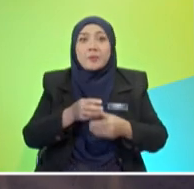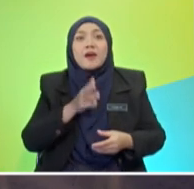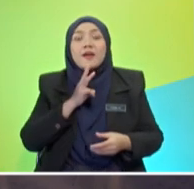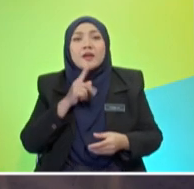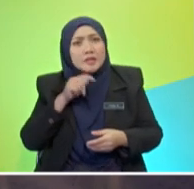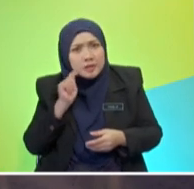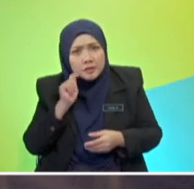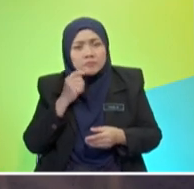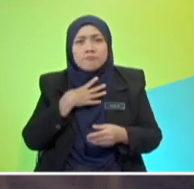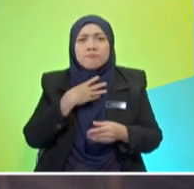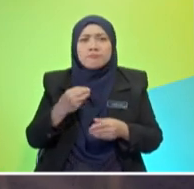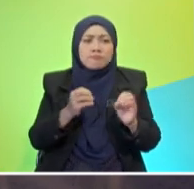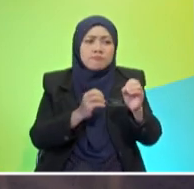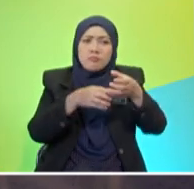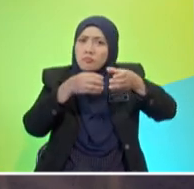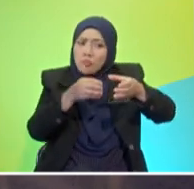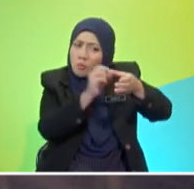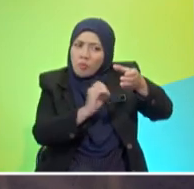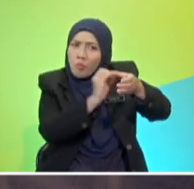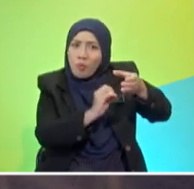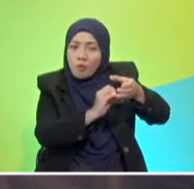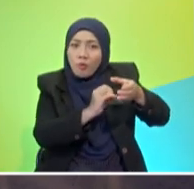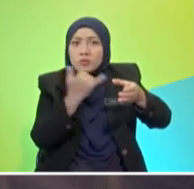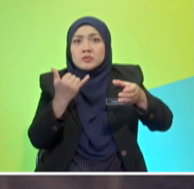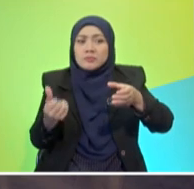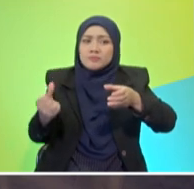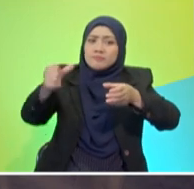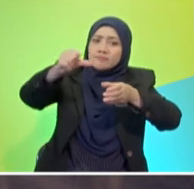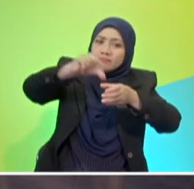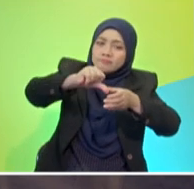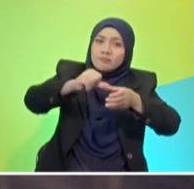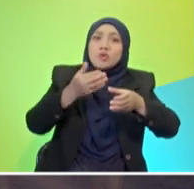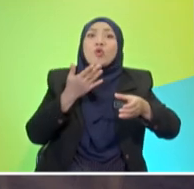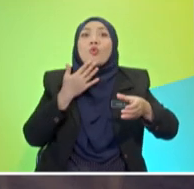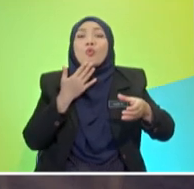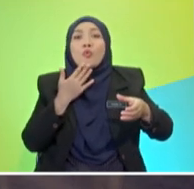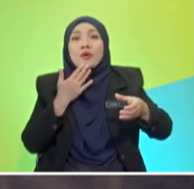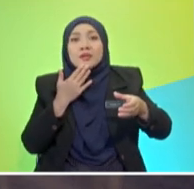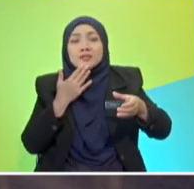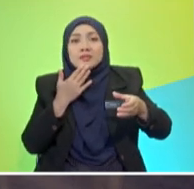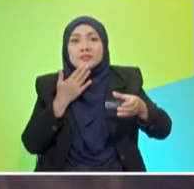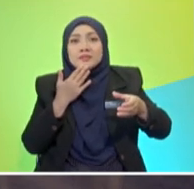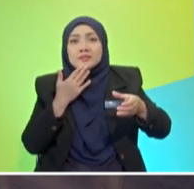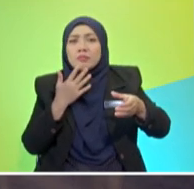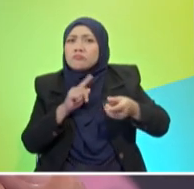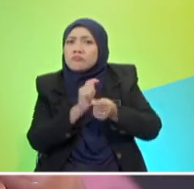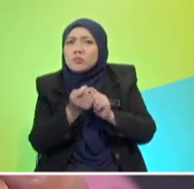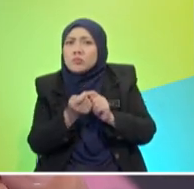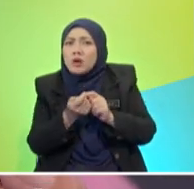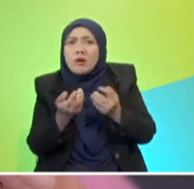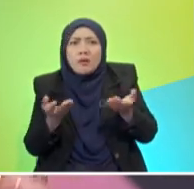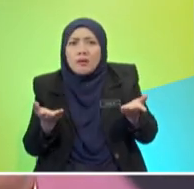Ya. Yeah. Bila cikgu campurkan pewarna dia jadi jadi apa ni? Dia akan bertukar